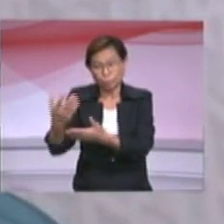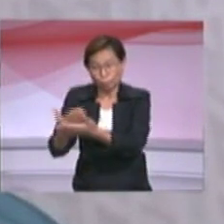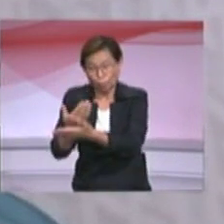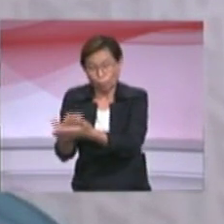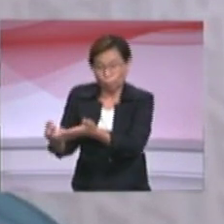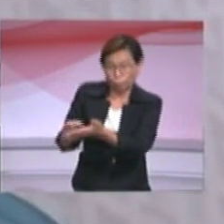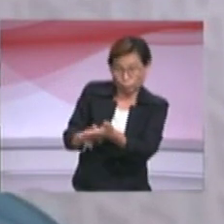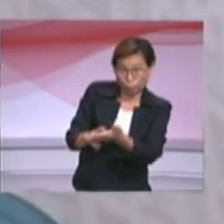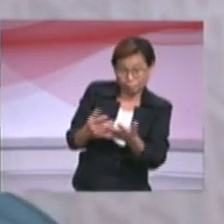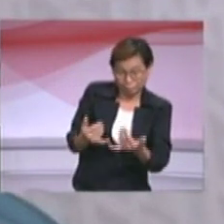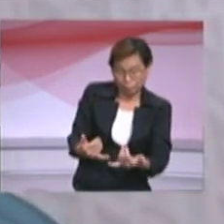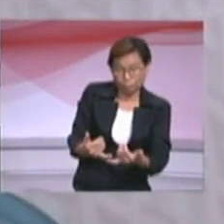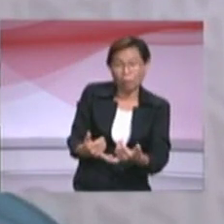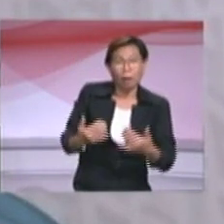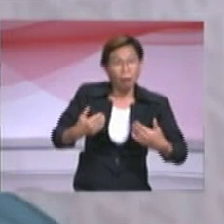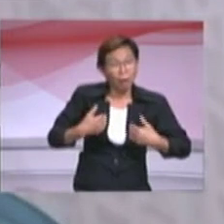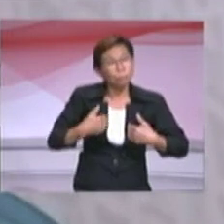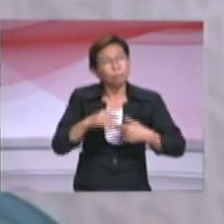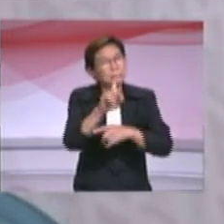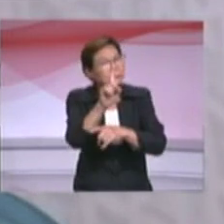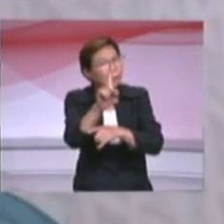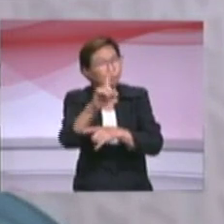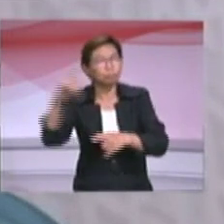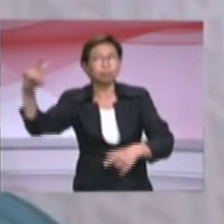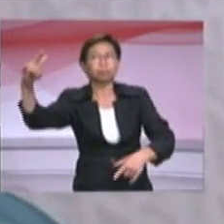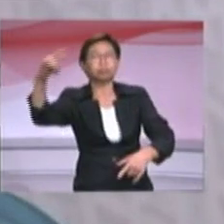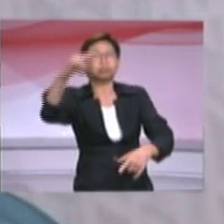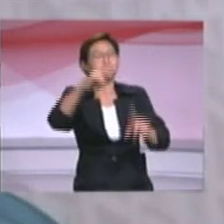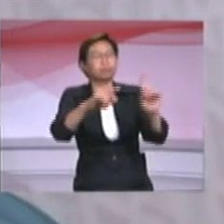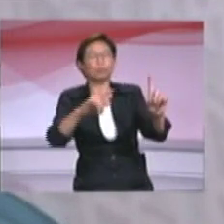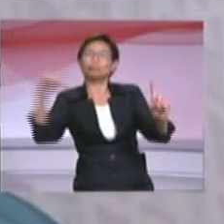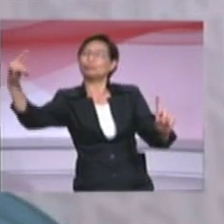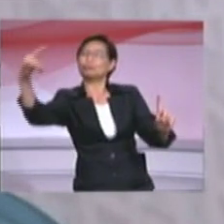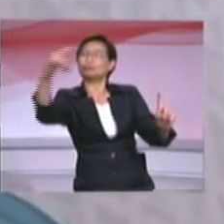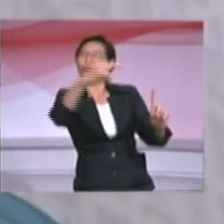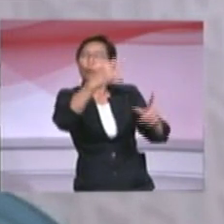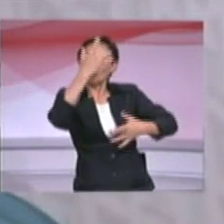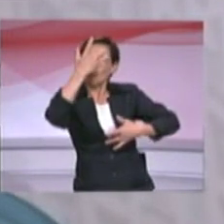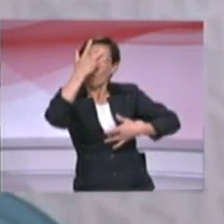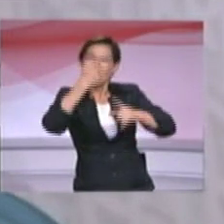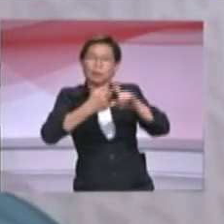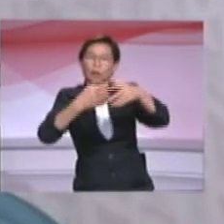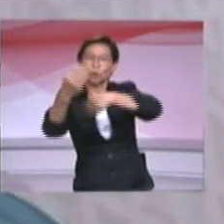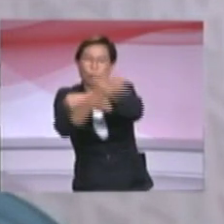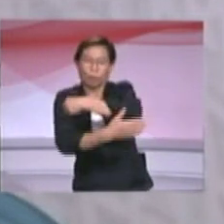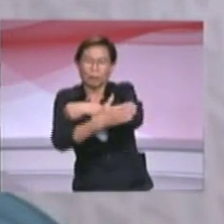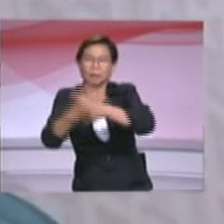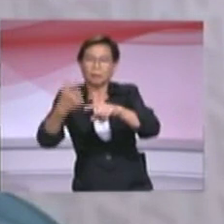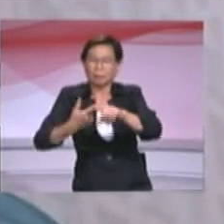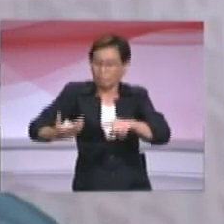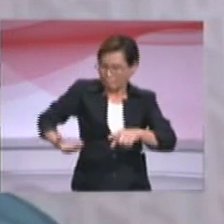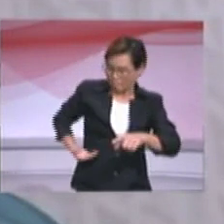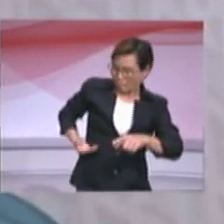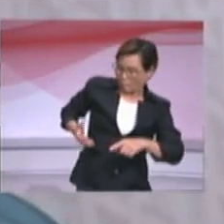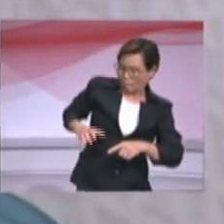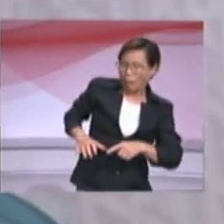kece baru Yang dilaporkan hari ini terdapat hanya satu kiss impornya mendapat jaketan Taiwan galeri yaitu negara Bangladesh